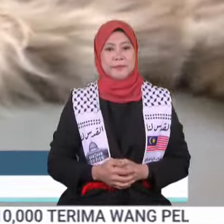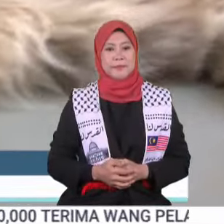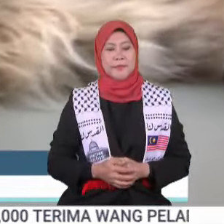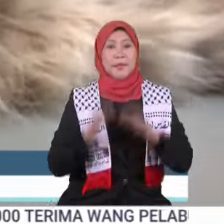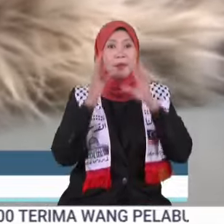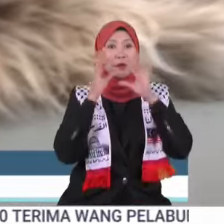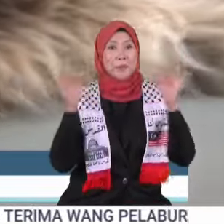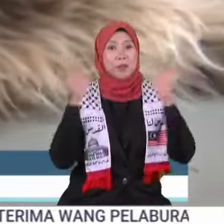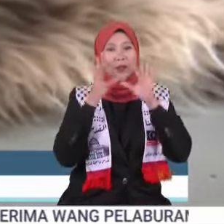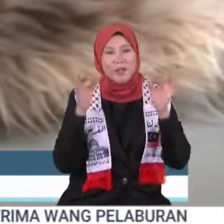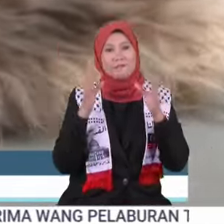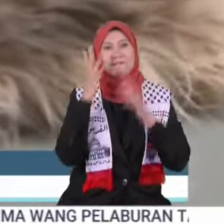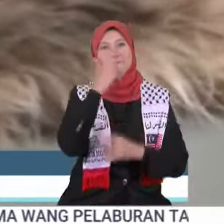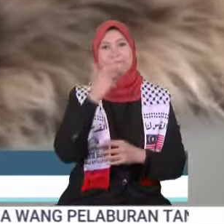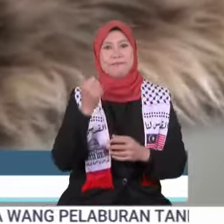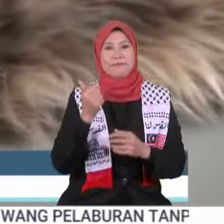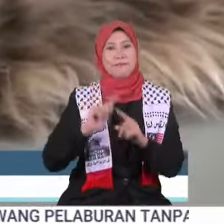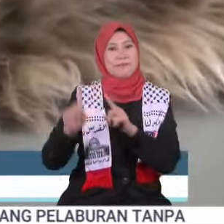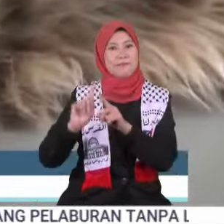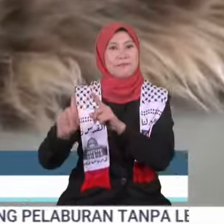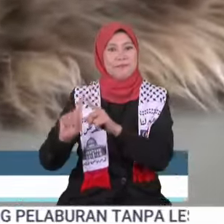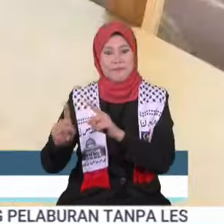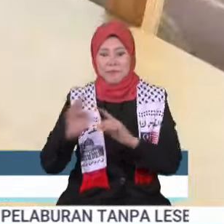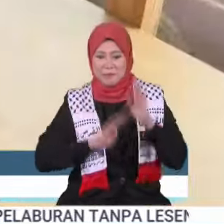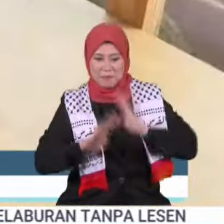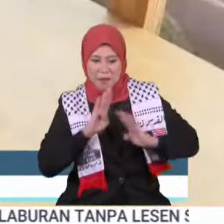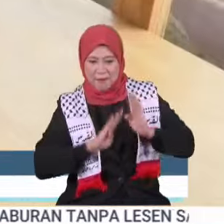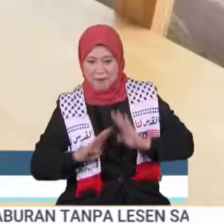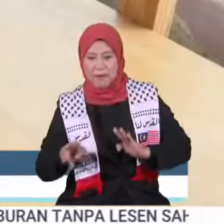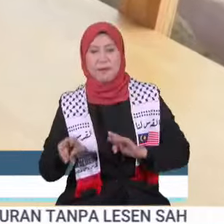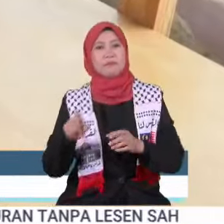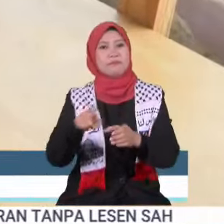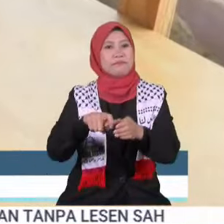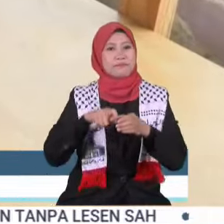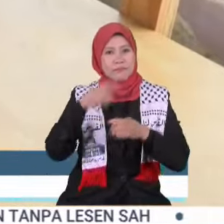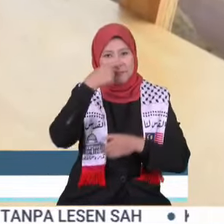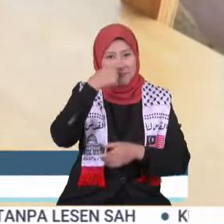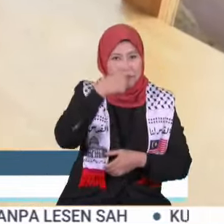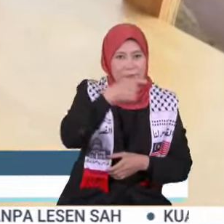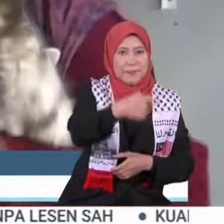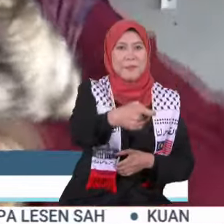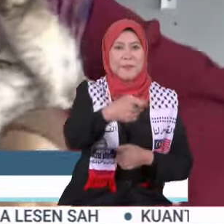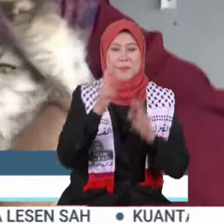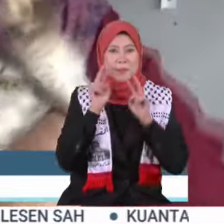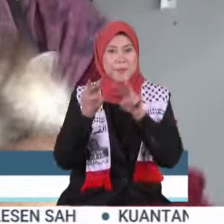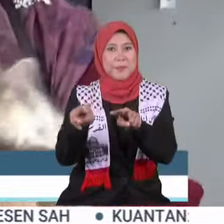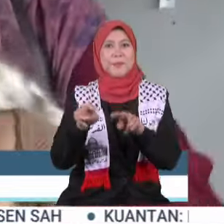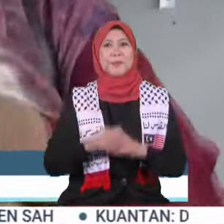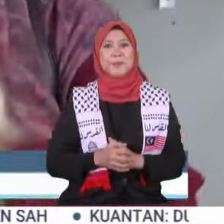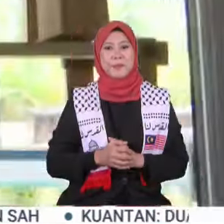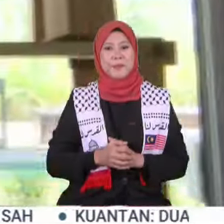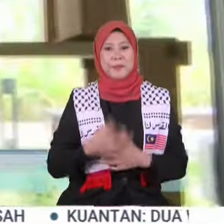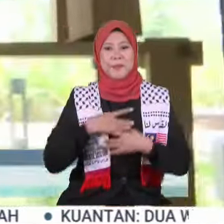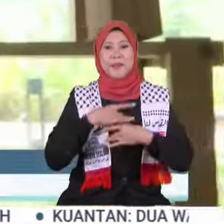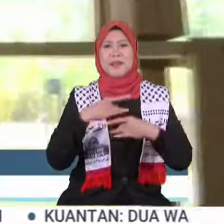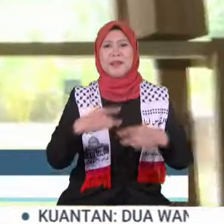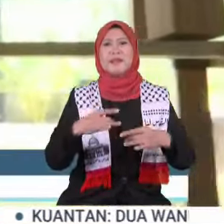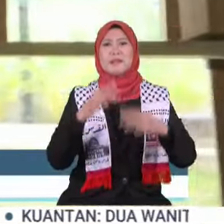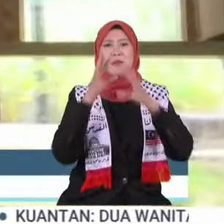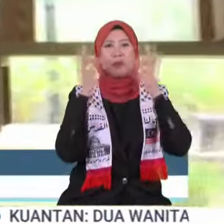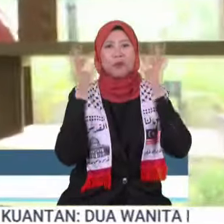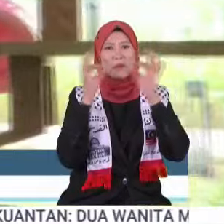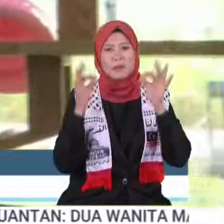Kehadiran kucing yang unik dan beraneka ragam turut menjadi daya penarik. Saya minat kucing ini. Saya rasa